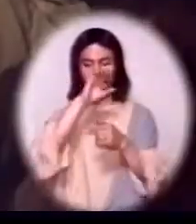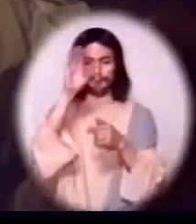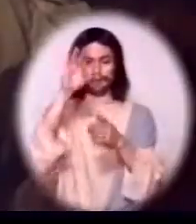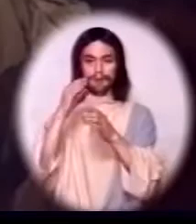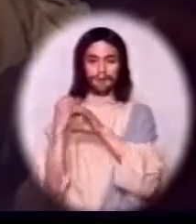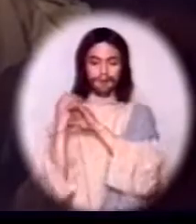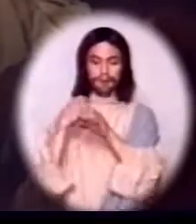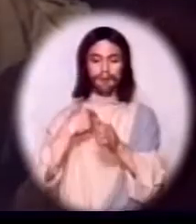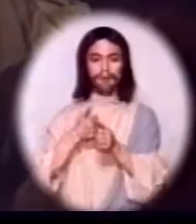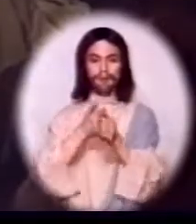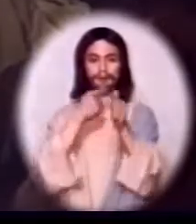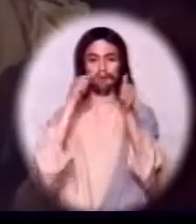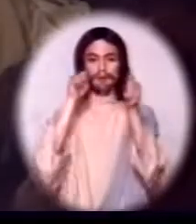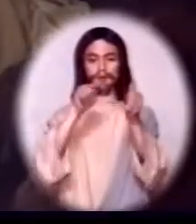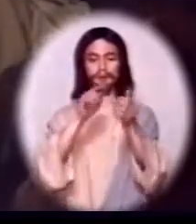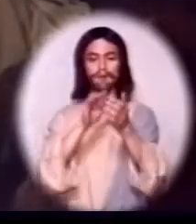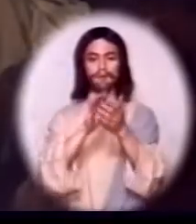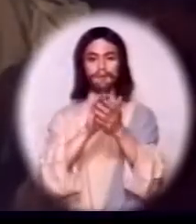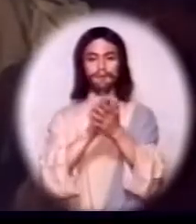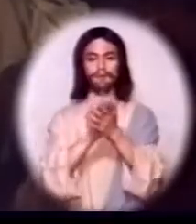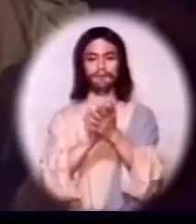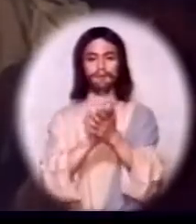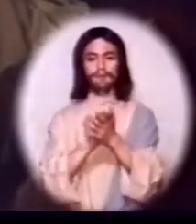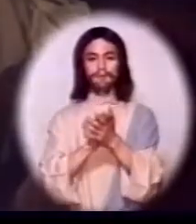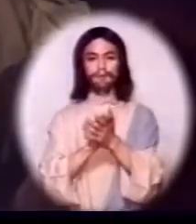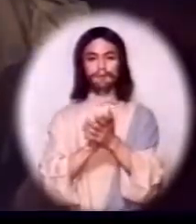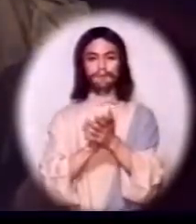매일 십자가를 지고 나를 따르라.